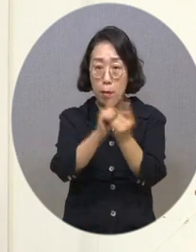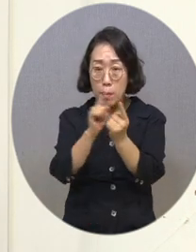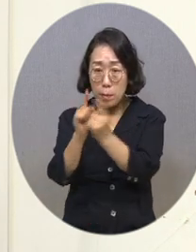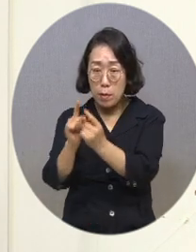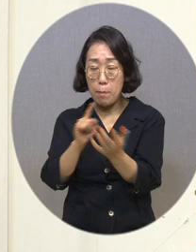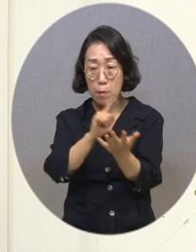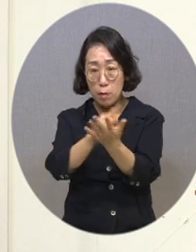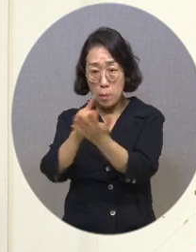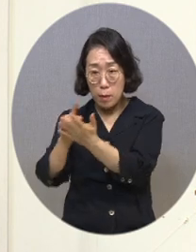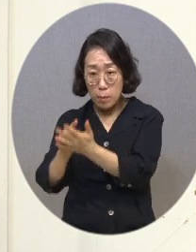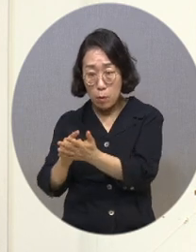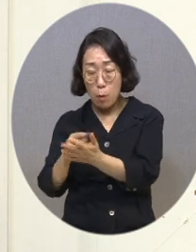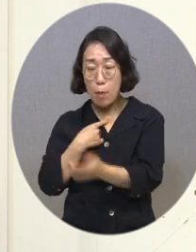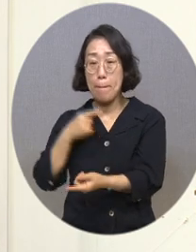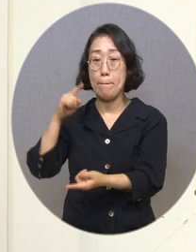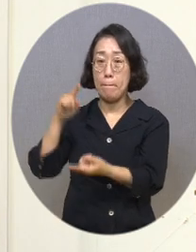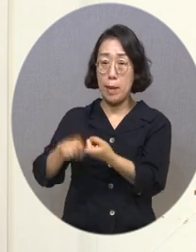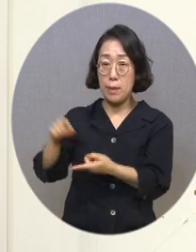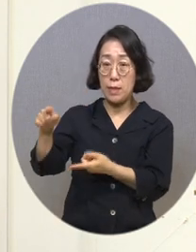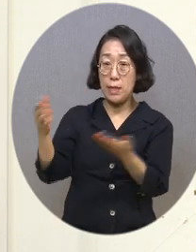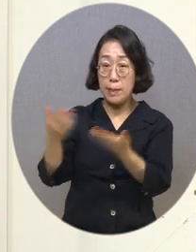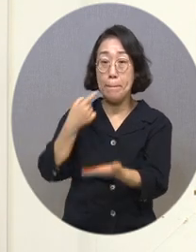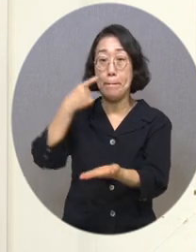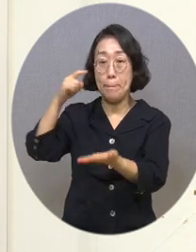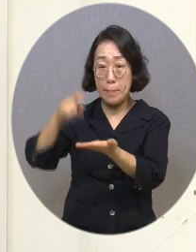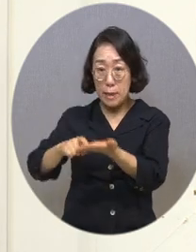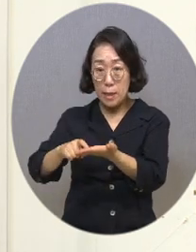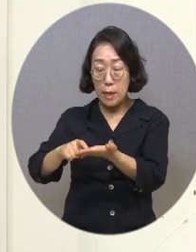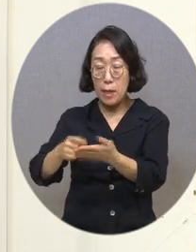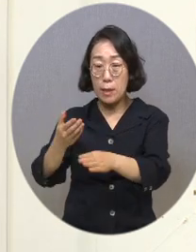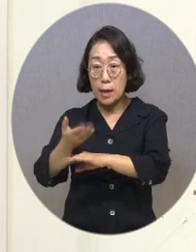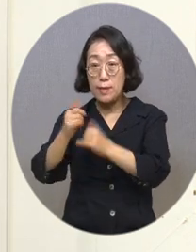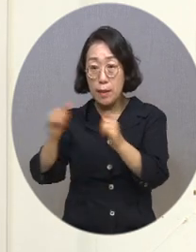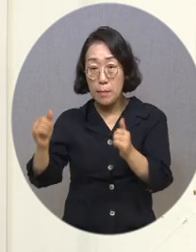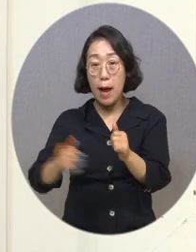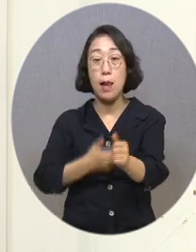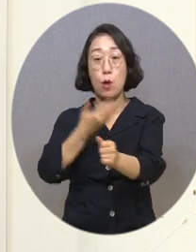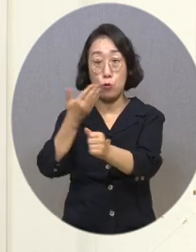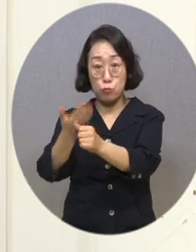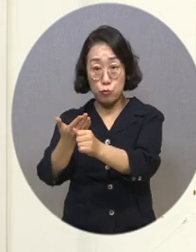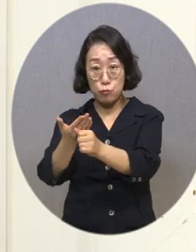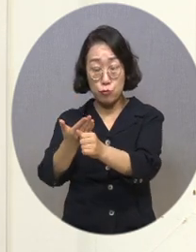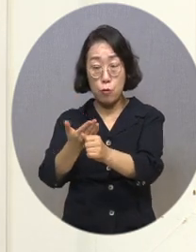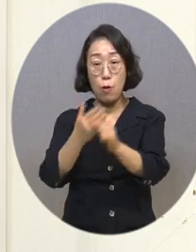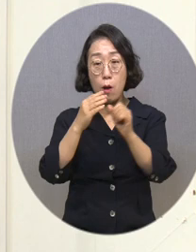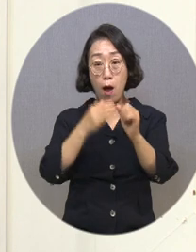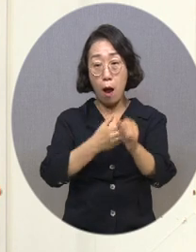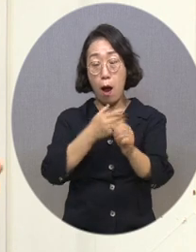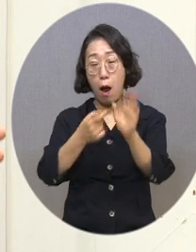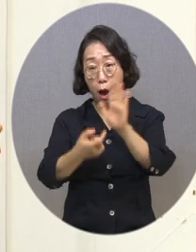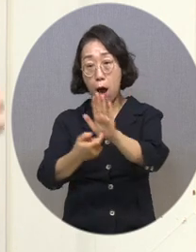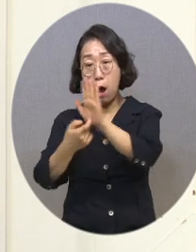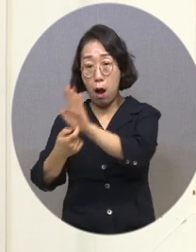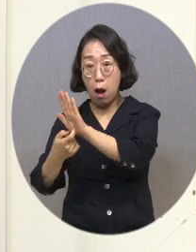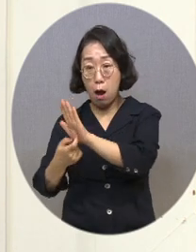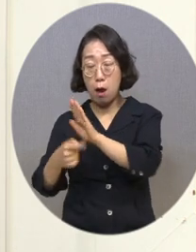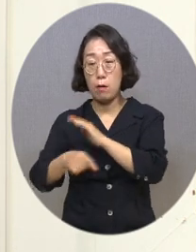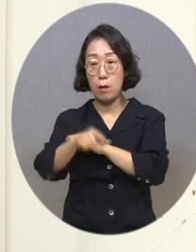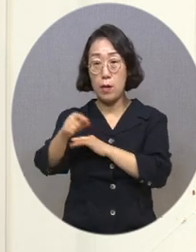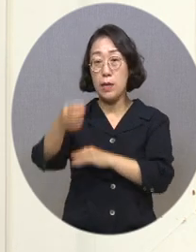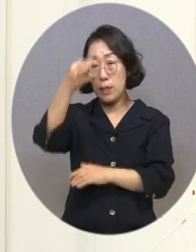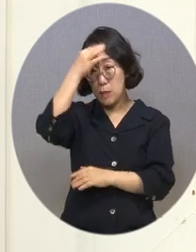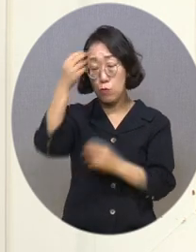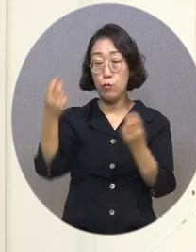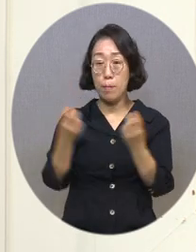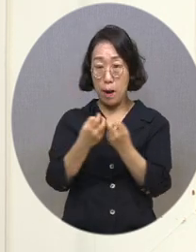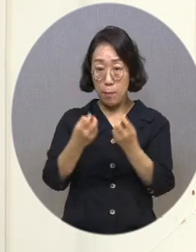정말 콘텐츠를 찾았어요. 그래서 나는 사람들한테 이런 걸 알려야지라고 해서 알리다 보니까 그 내용을 노하우를 담은